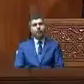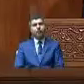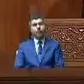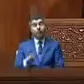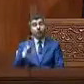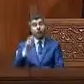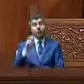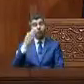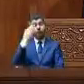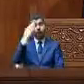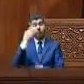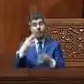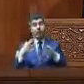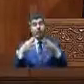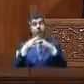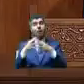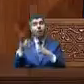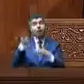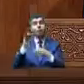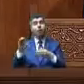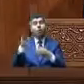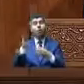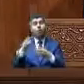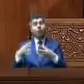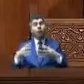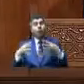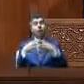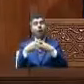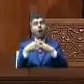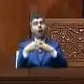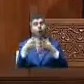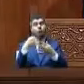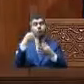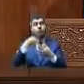فمعلوم أن الاتحاد الأوروبي يعد شريكا استراتيجيا للمغرب،